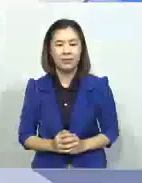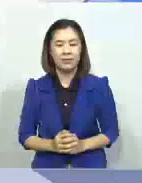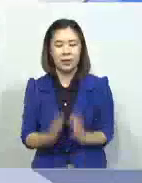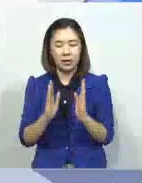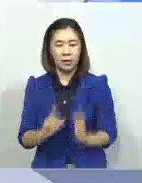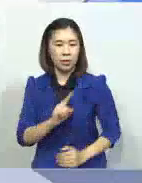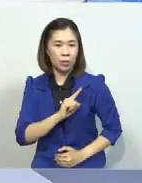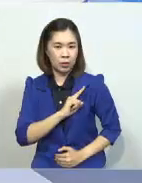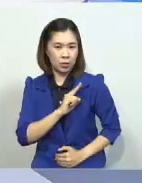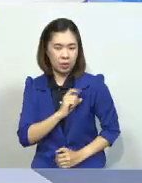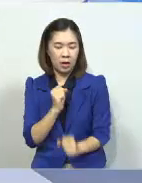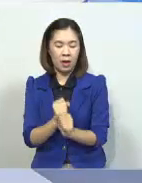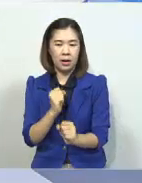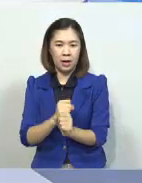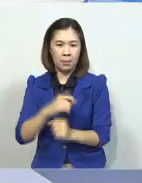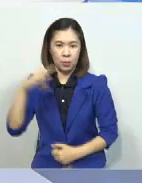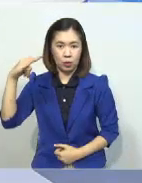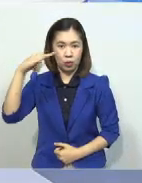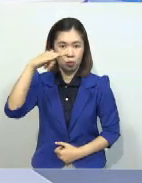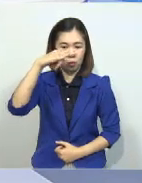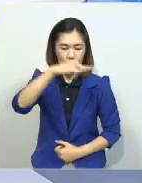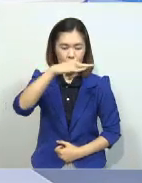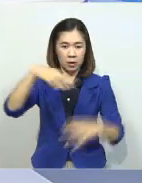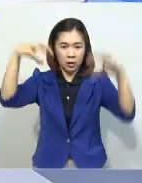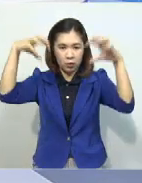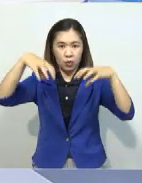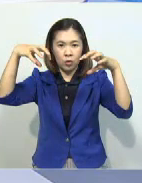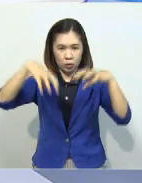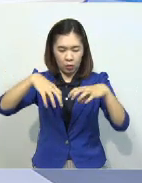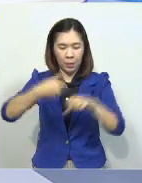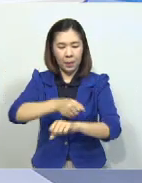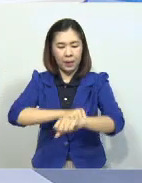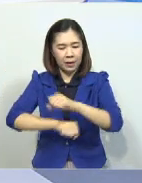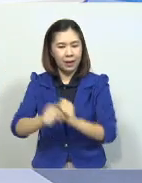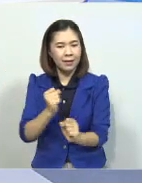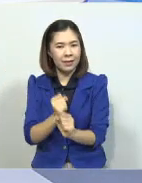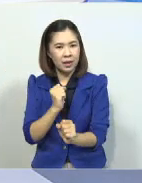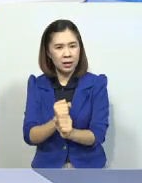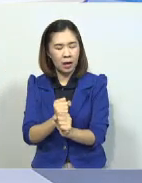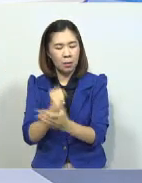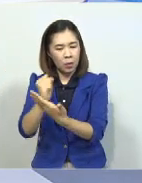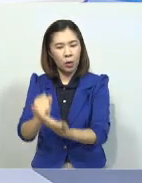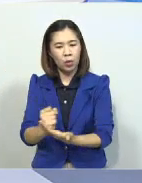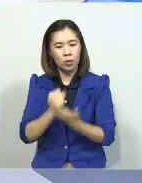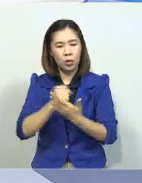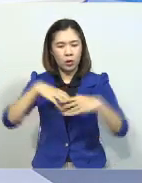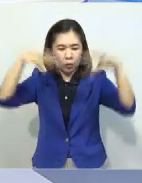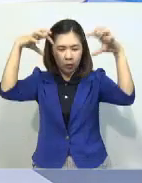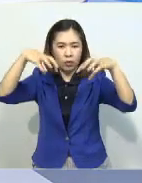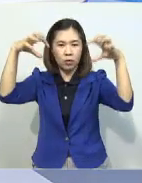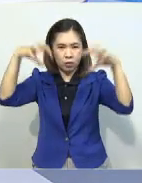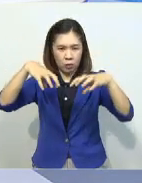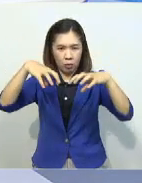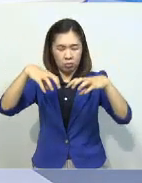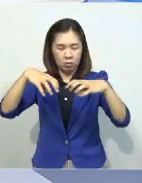ส่วนทางด้านเจ้าหน้าที่กรมฝนหลวงและการบินเกษตรก็ขึ้นปฏิบัติการฝนหลวงอีกครั้งนะคะหวังจะให้เกิดฝนตกในเขตพื้นที่ทางฝั่งธนบุ